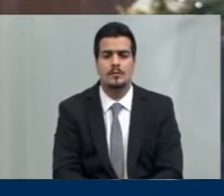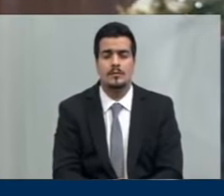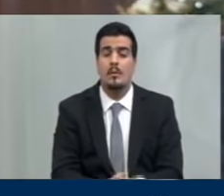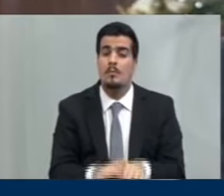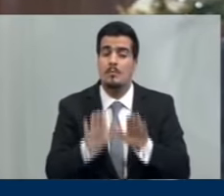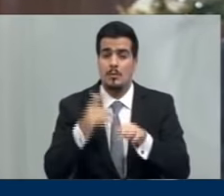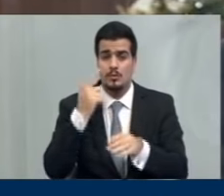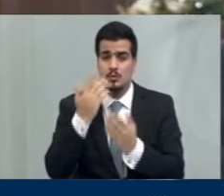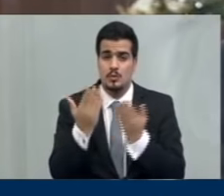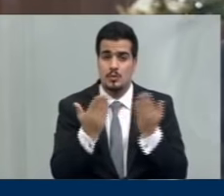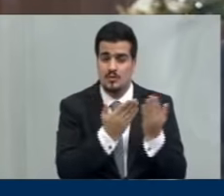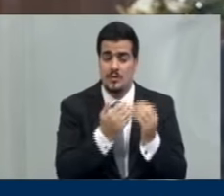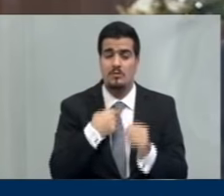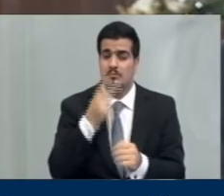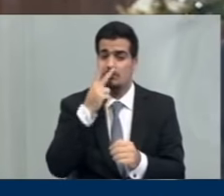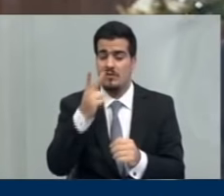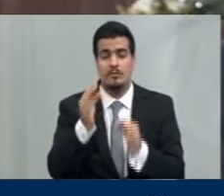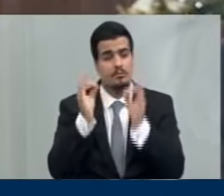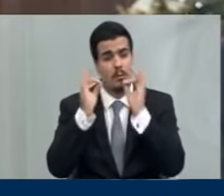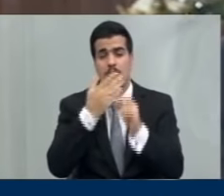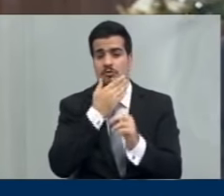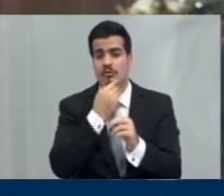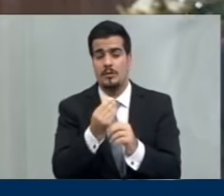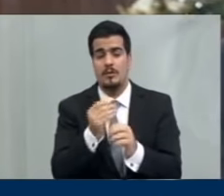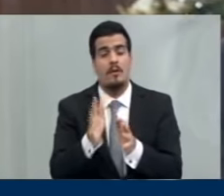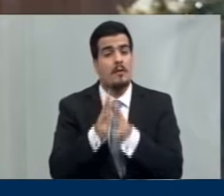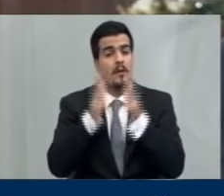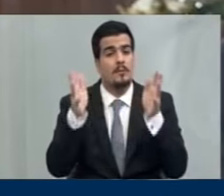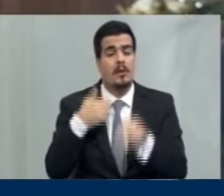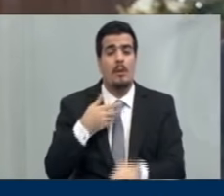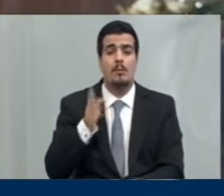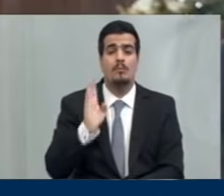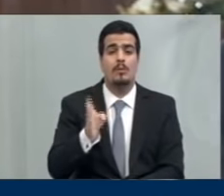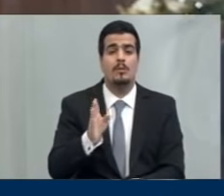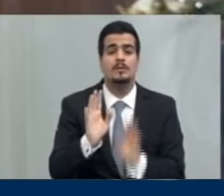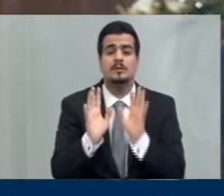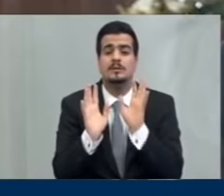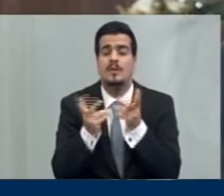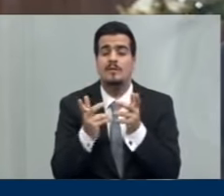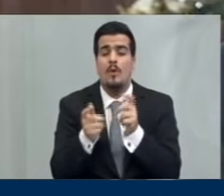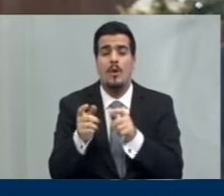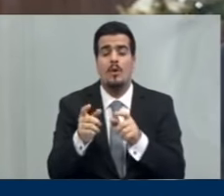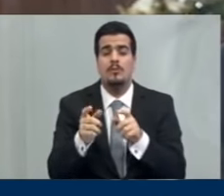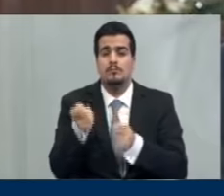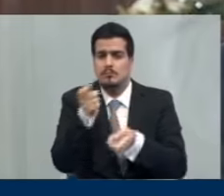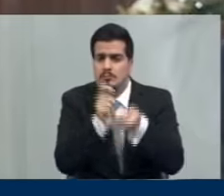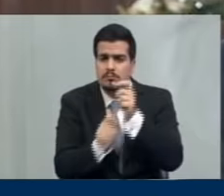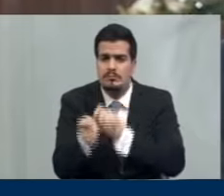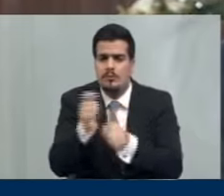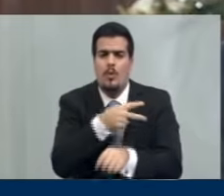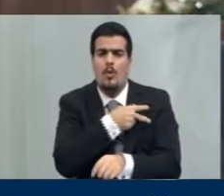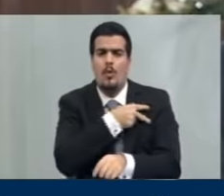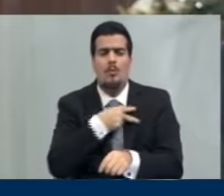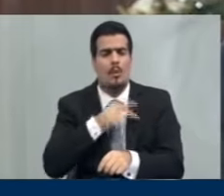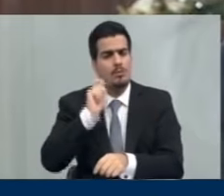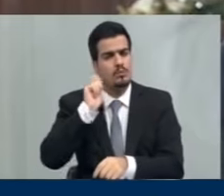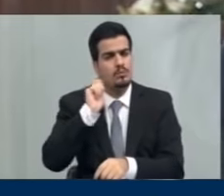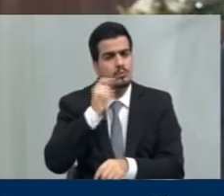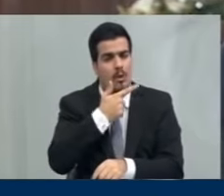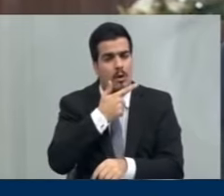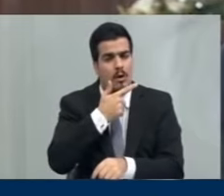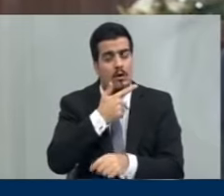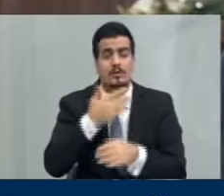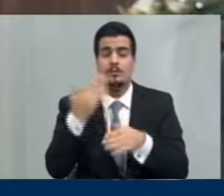بجو ايجابي. امل كبير انه نتمكن من تشكيل الحكومة بسرعة لوقف